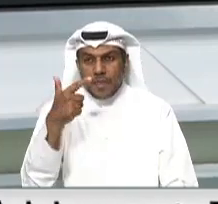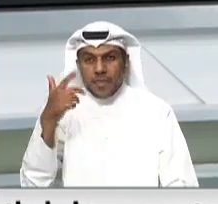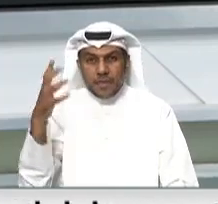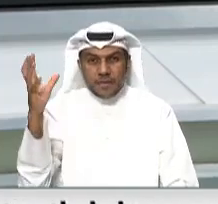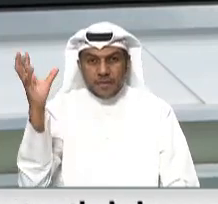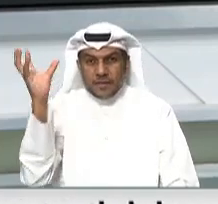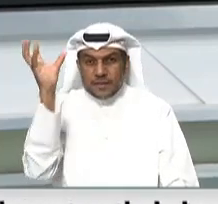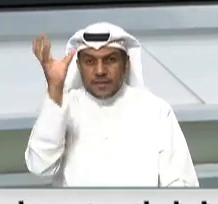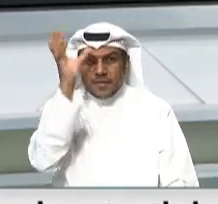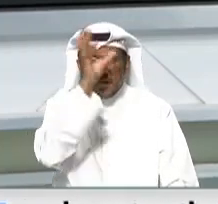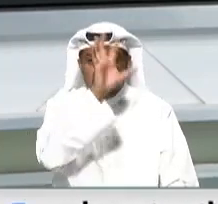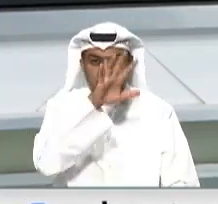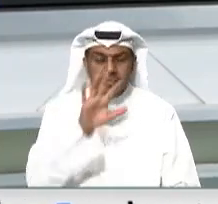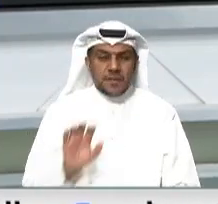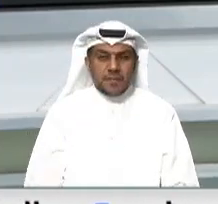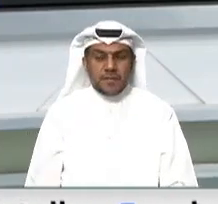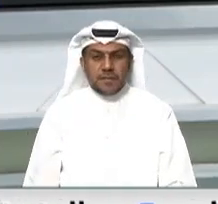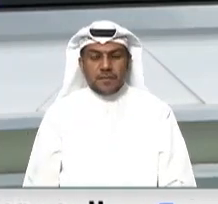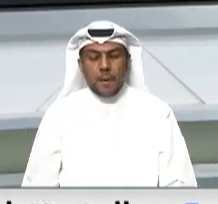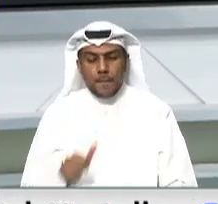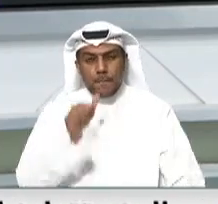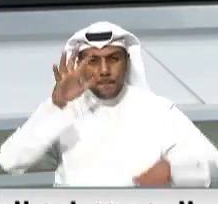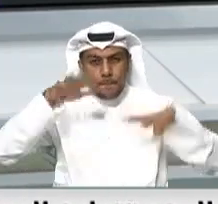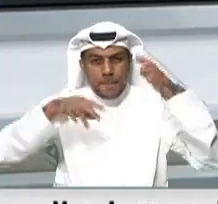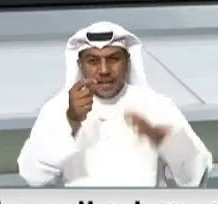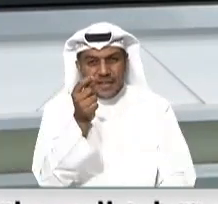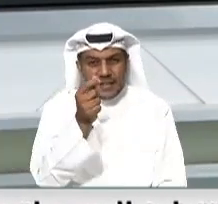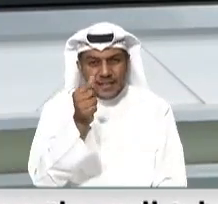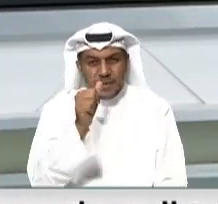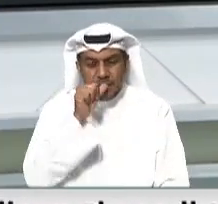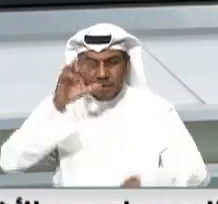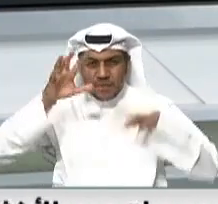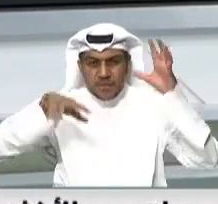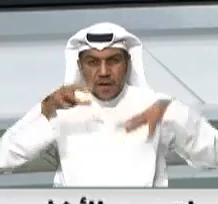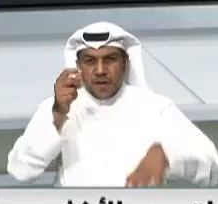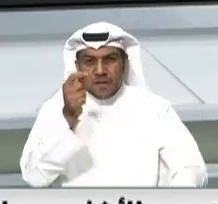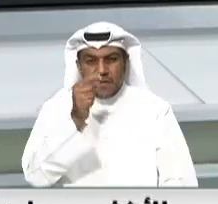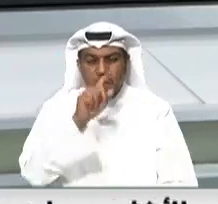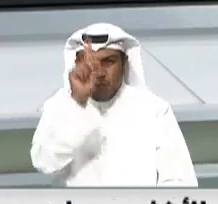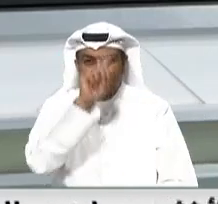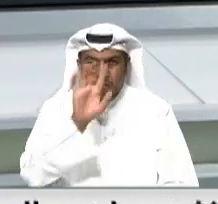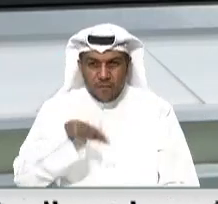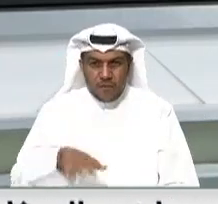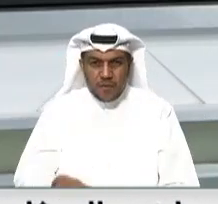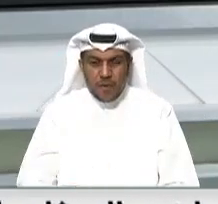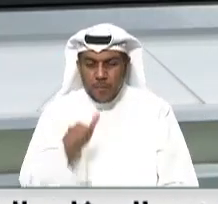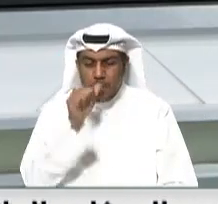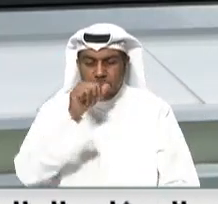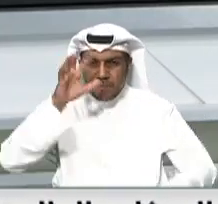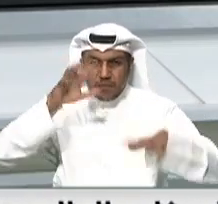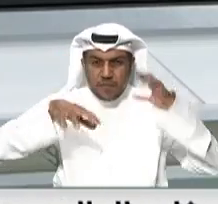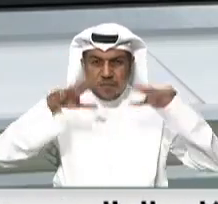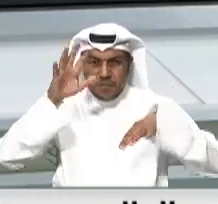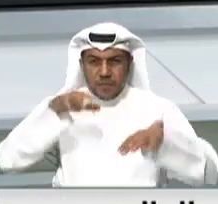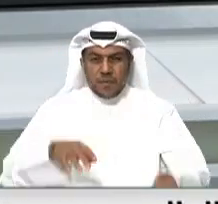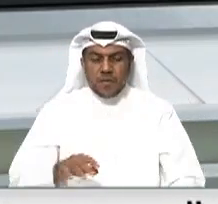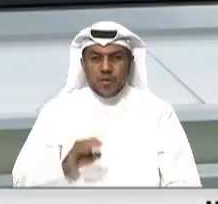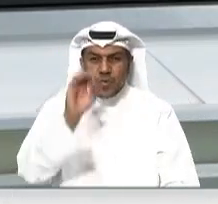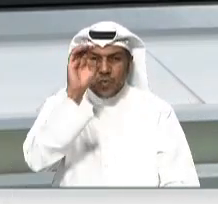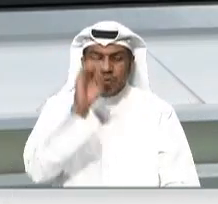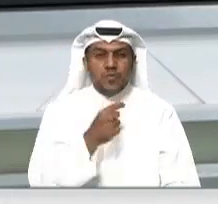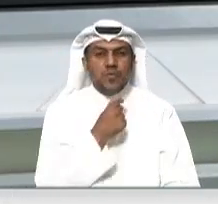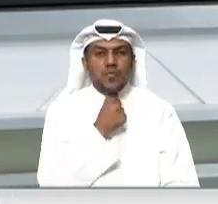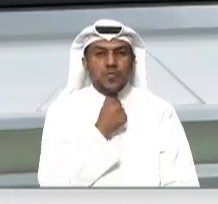يستمر ويانا على فترات متقطعه فرص لامطار ايضا متفرقه تكون رعديه احيانا مع قلبه الهواء الى كوس في يوم